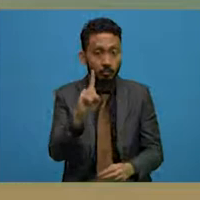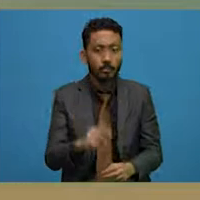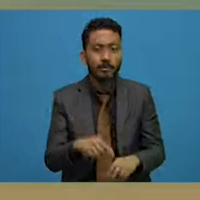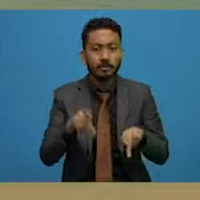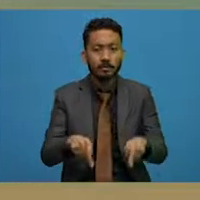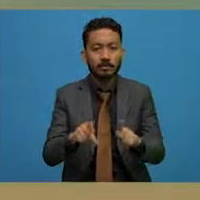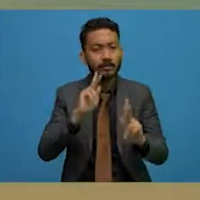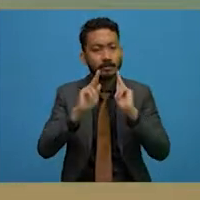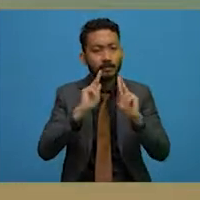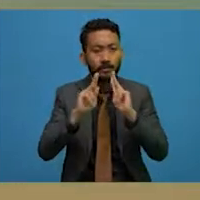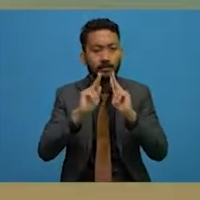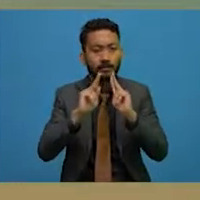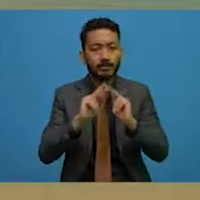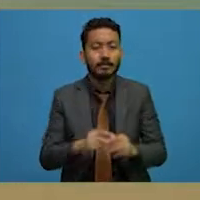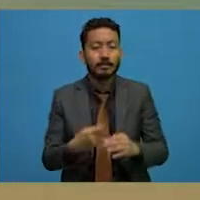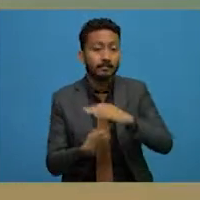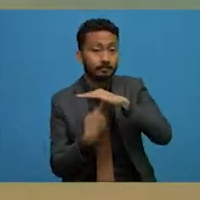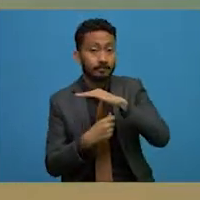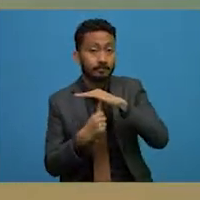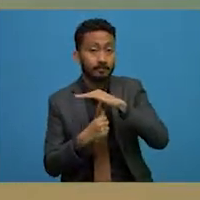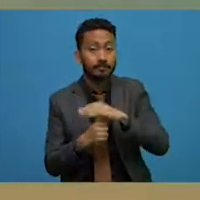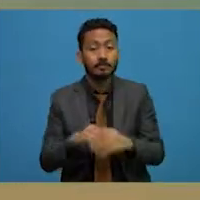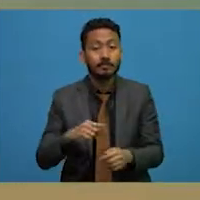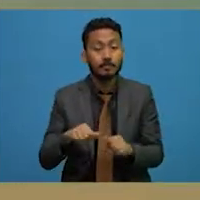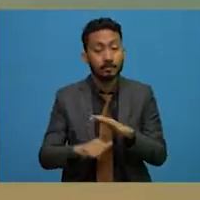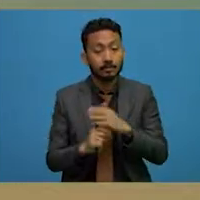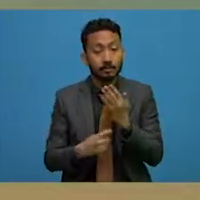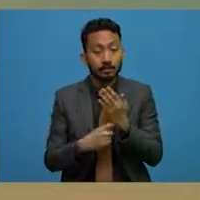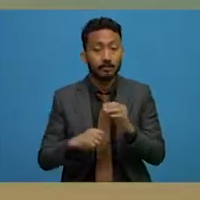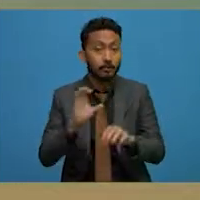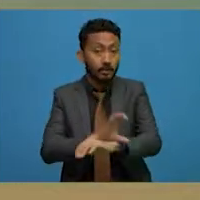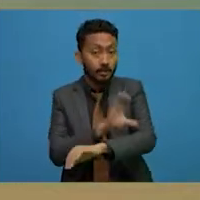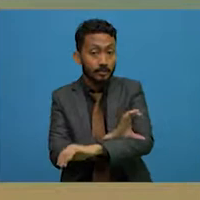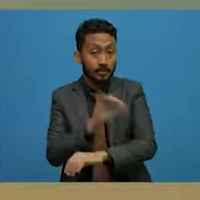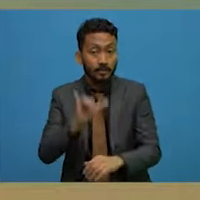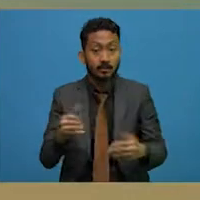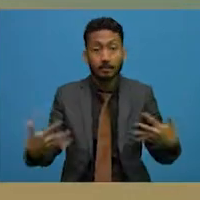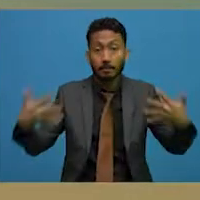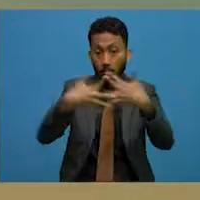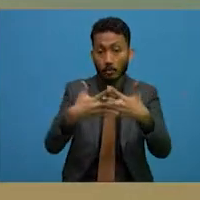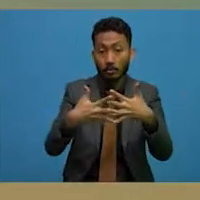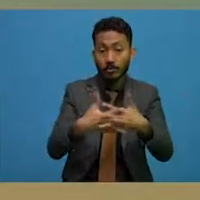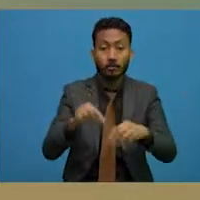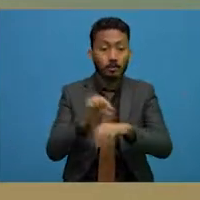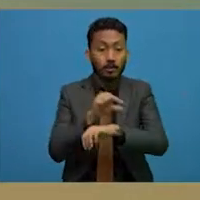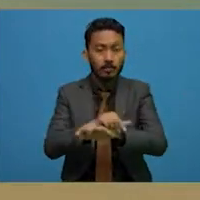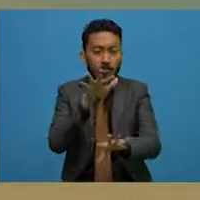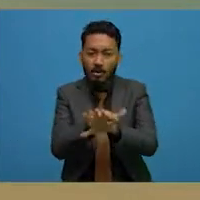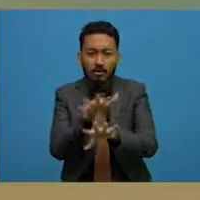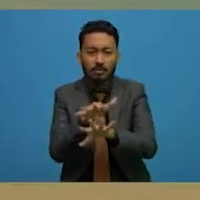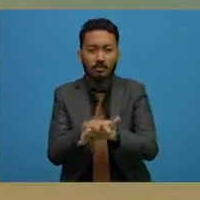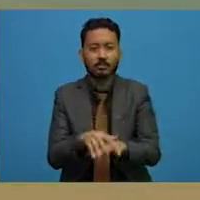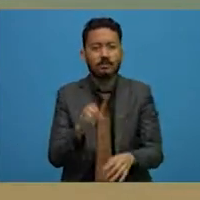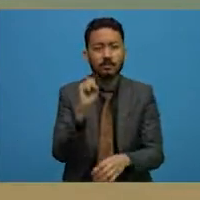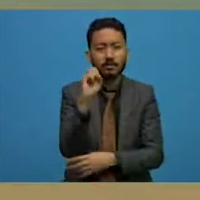proses komunikasi interaktif berasaskan teknologi komputer yang menggabungkan penggunaan